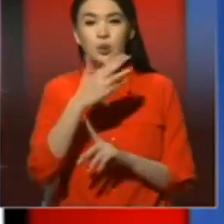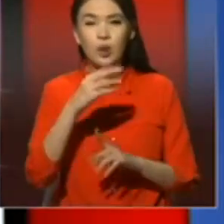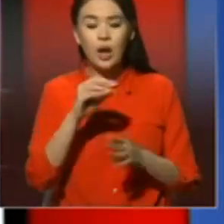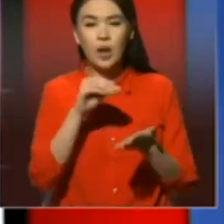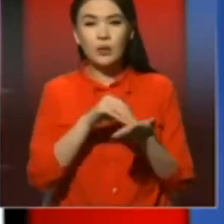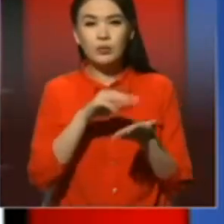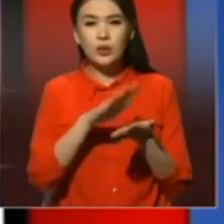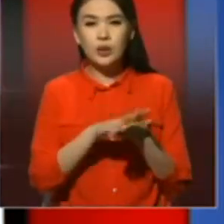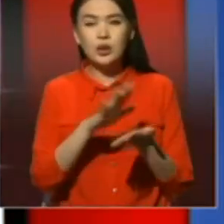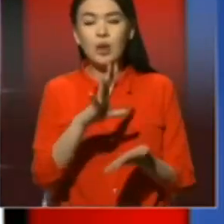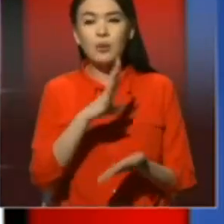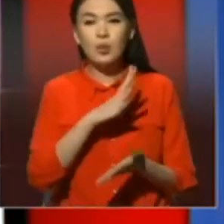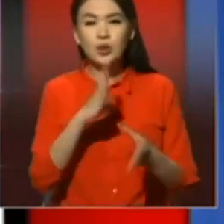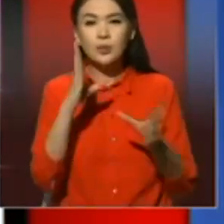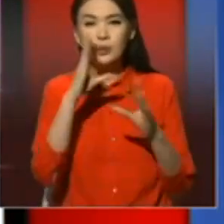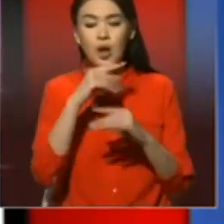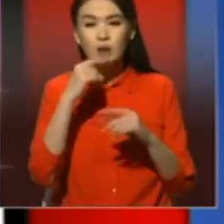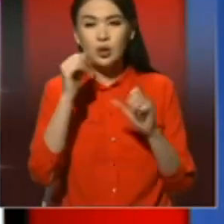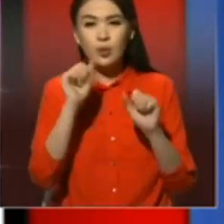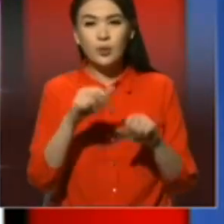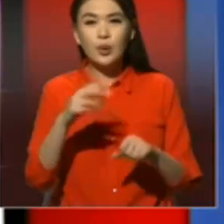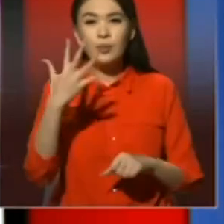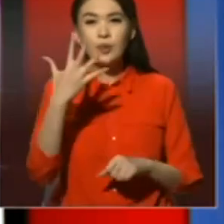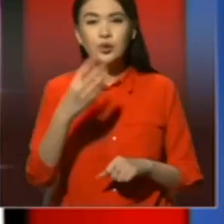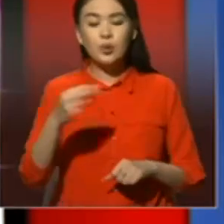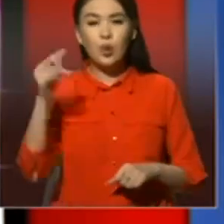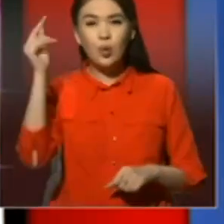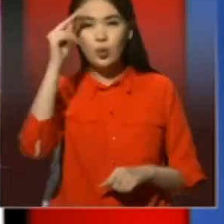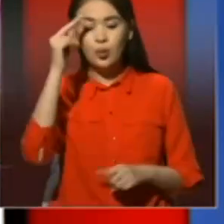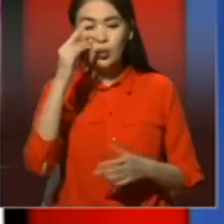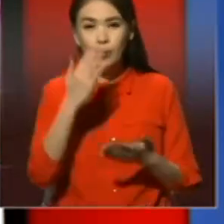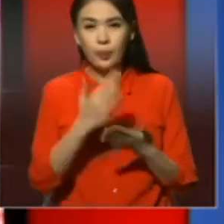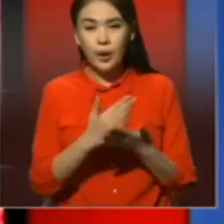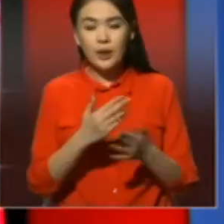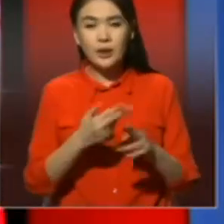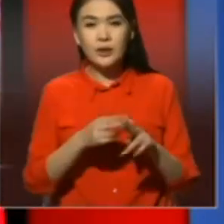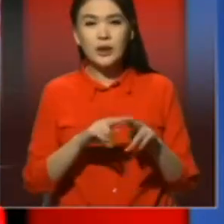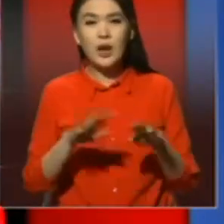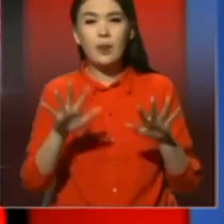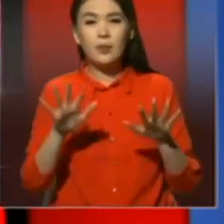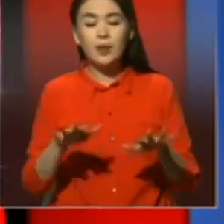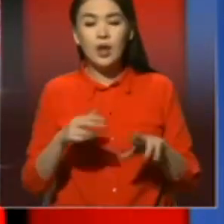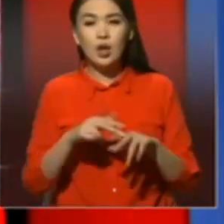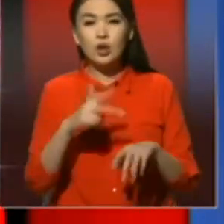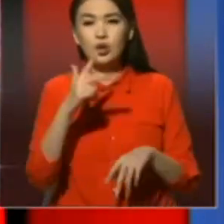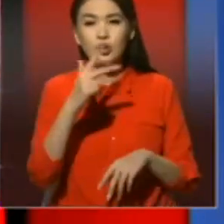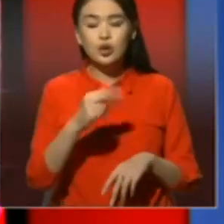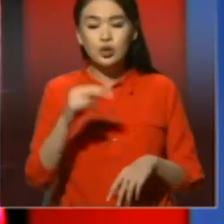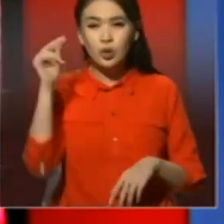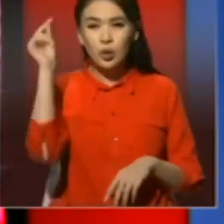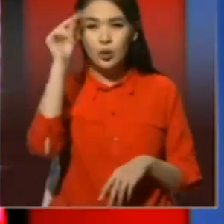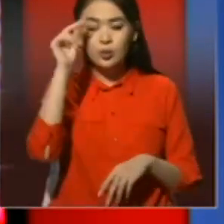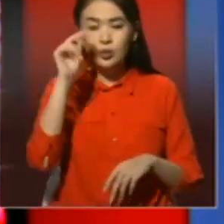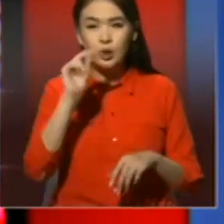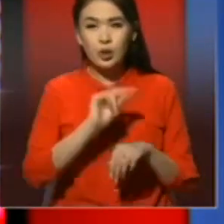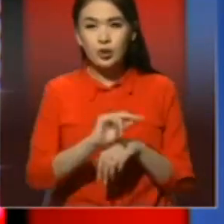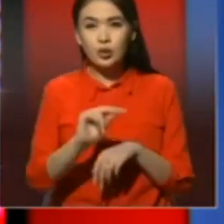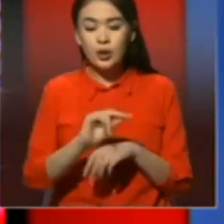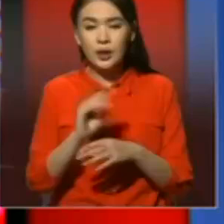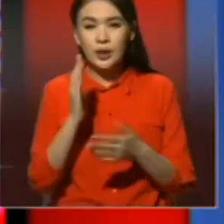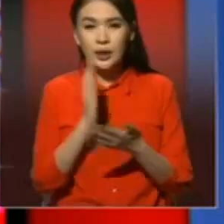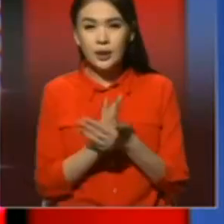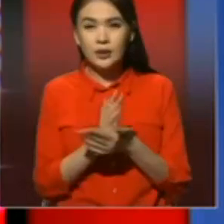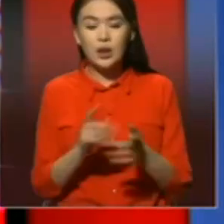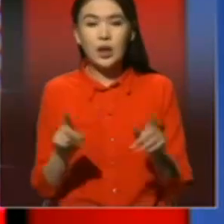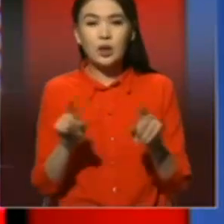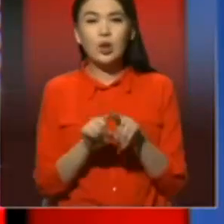деп айтуға болады. 5 күндік оқулар бар ол жерде. Ол жерде жаңағыдай бүгінгі таңда 3 күндік оқытамыз дегендер де бір